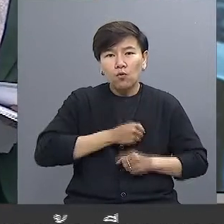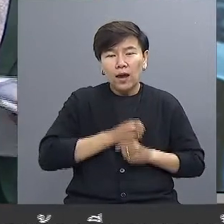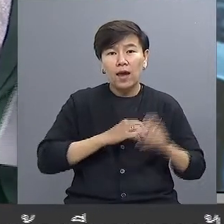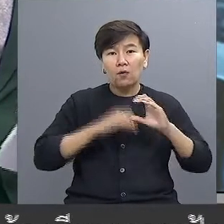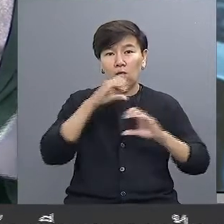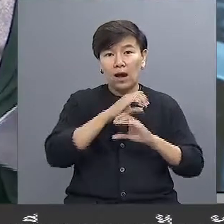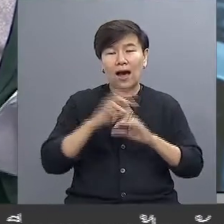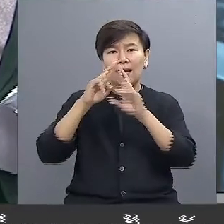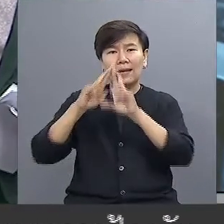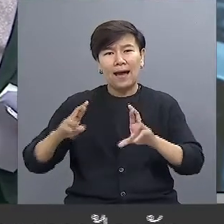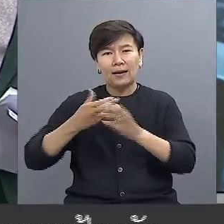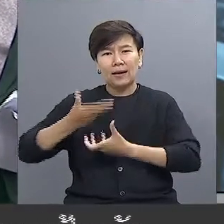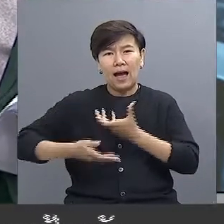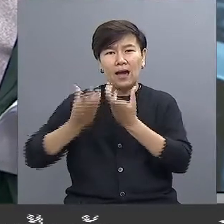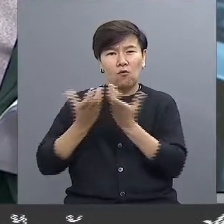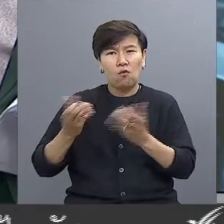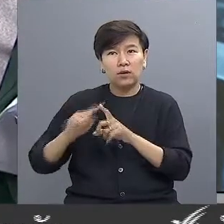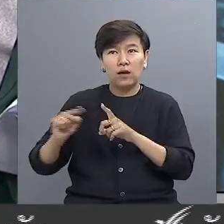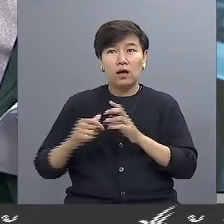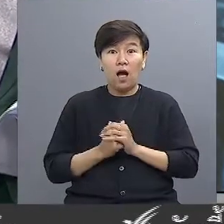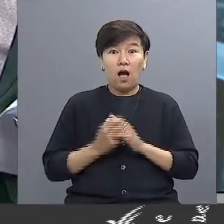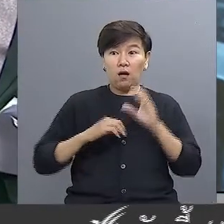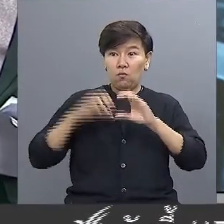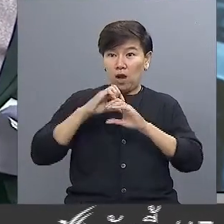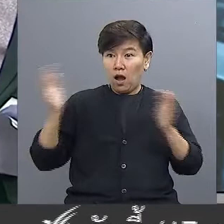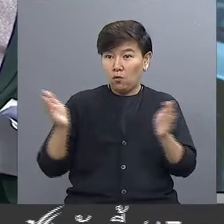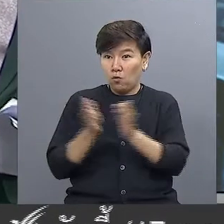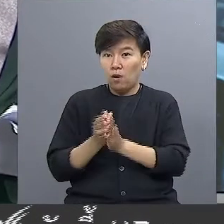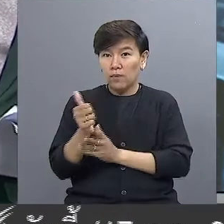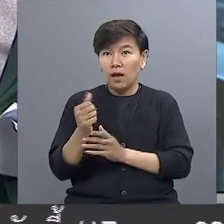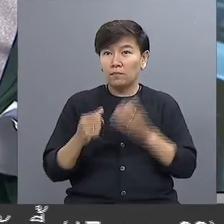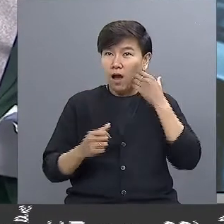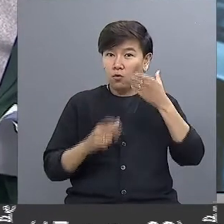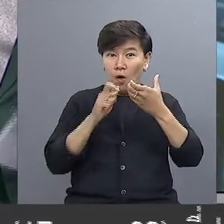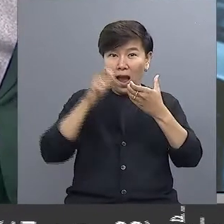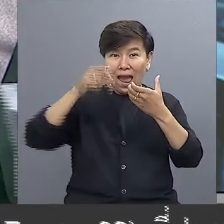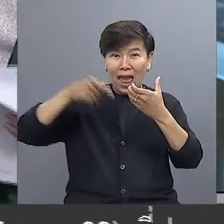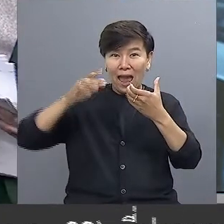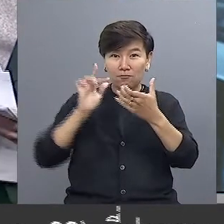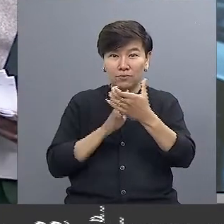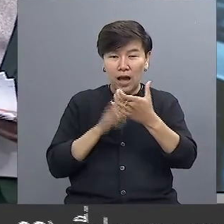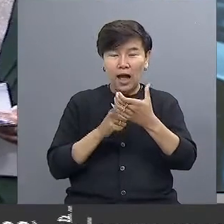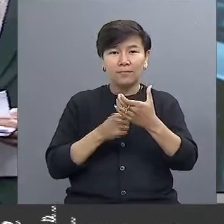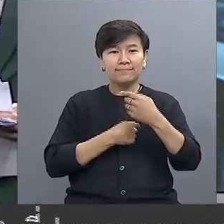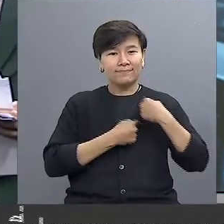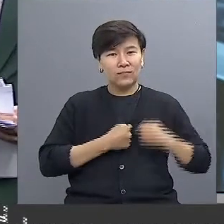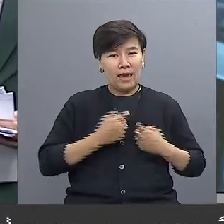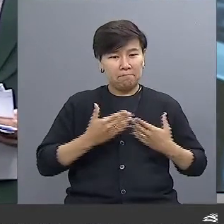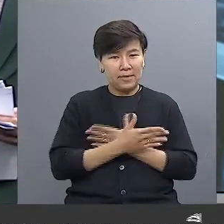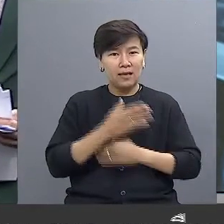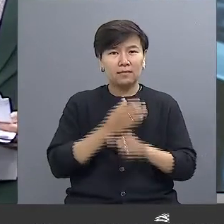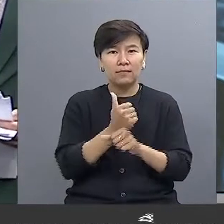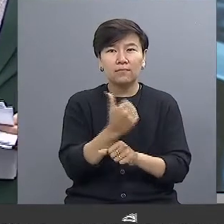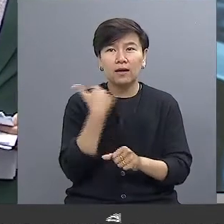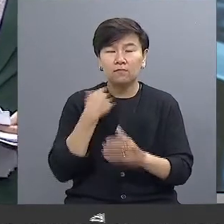ค้าที่ไม่เคยคิดเลยว่าจะมาร่วมโครงการรัฐด้วยกันใช้แอพพลิเคชั่นก็เปลี่ยนใจตอนนี้หลายคนไม่รู้ตัวด้วยซ้ำว่าได้ลอง